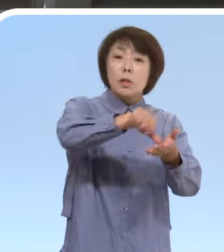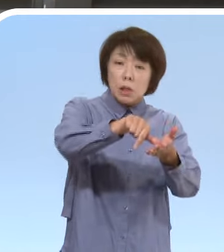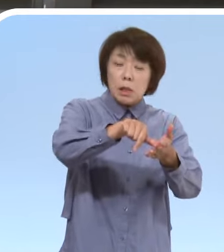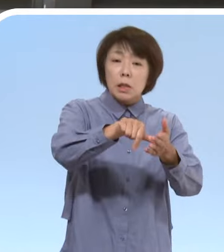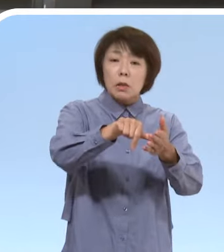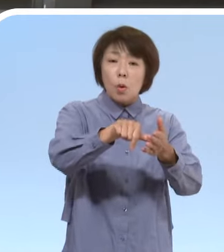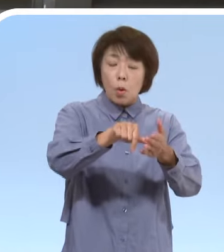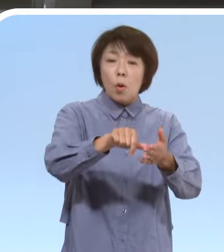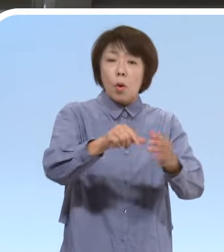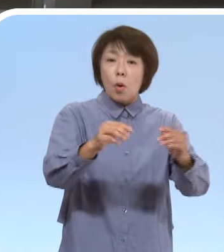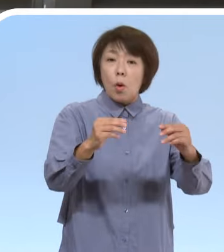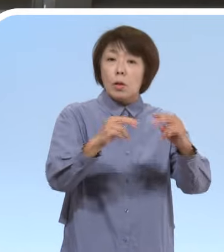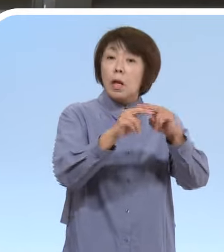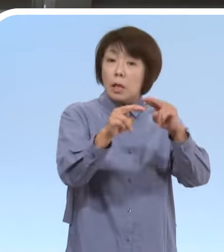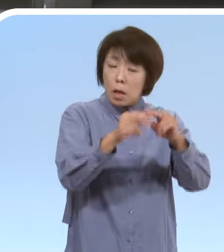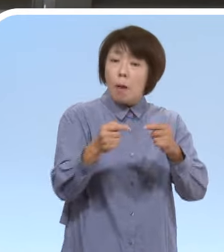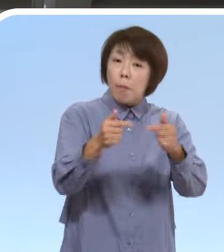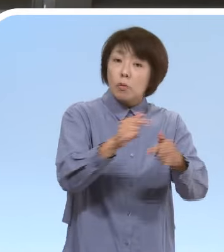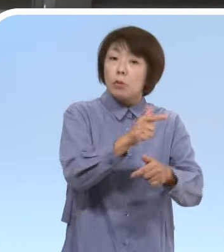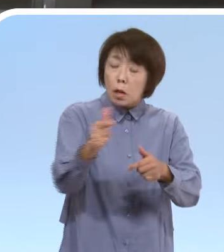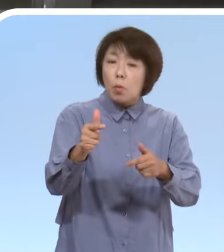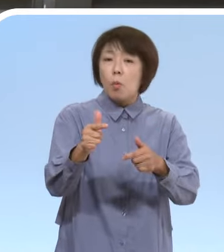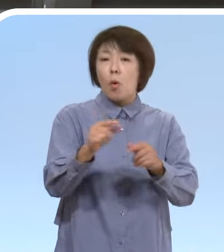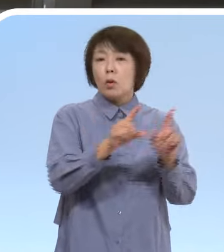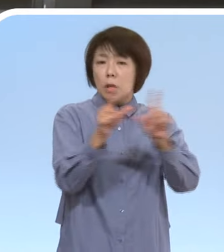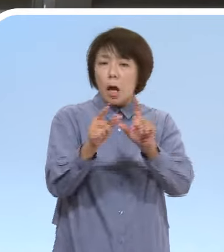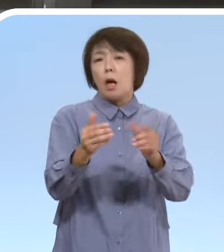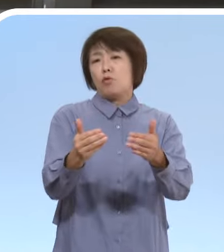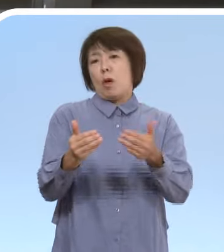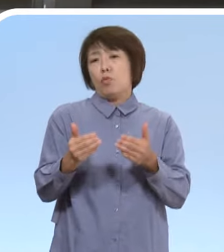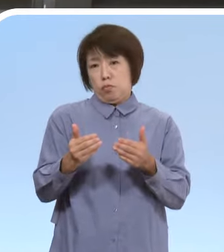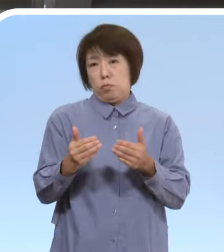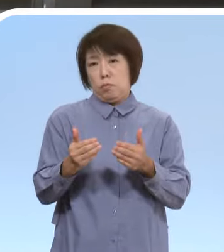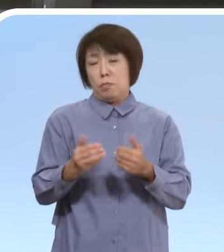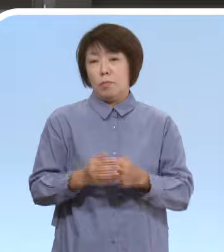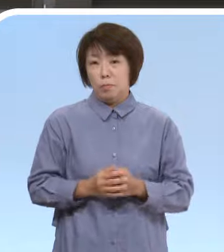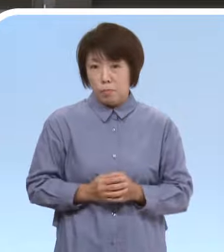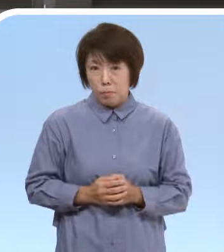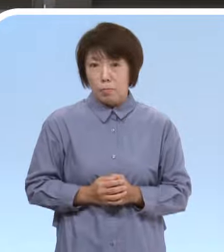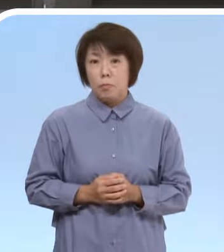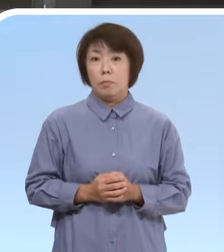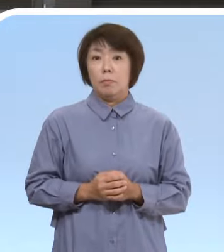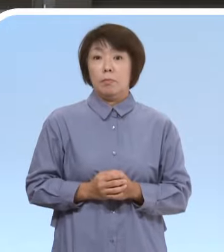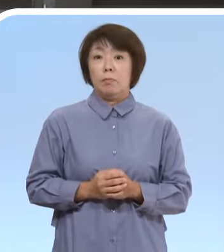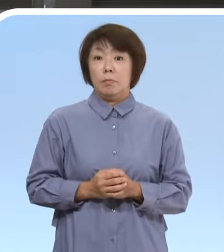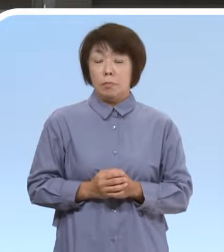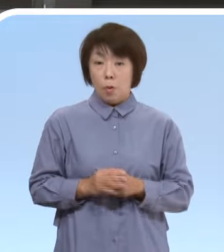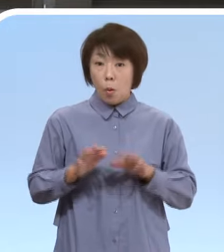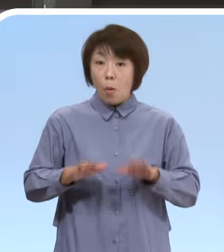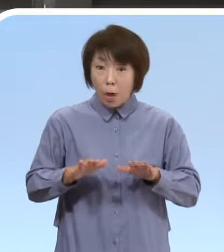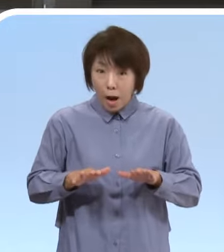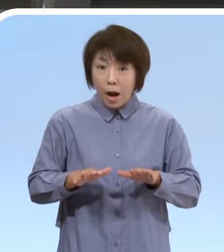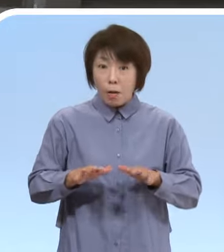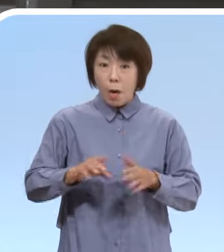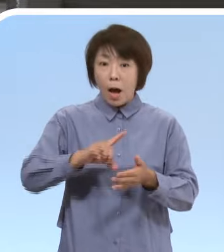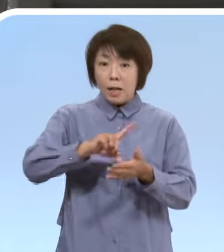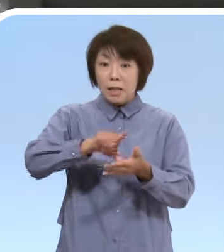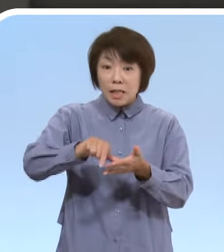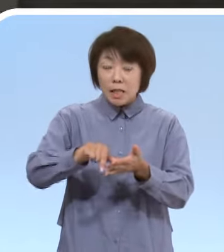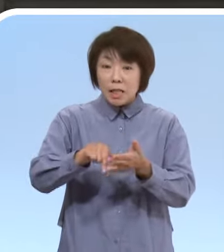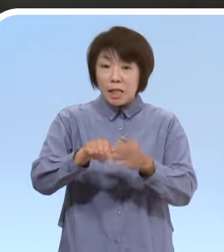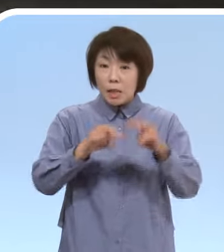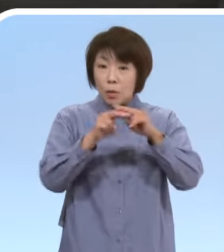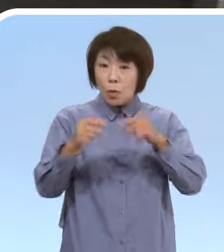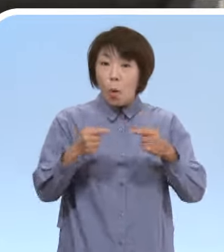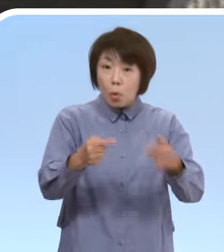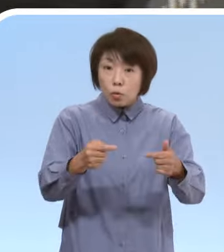ある地域交通も県民の皆さんの生活にとても大切ですよね。そこで今回は地域交通